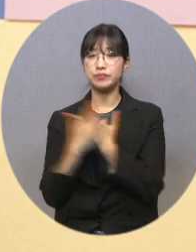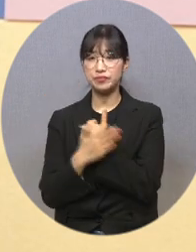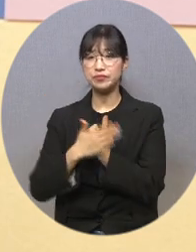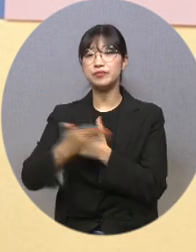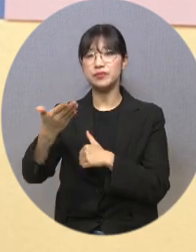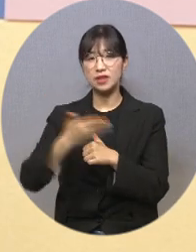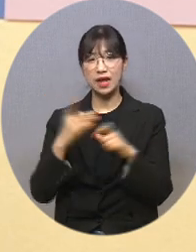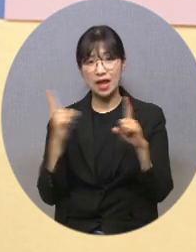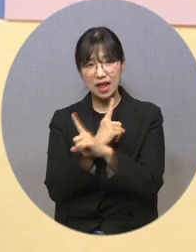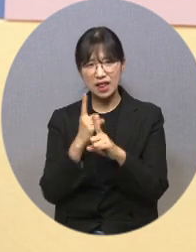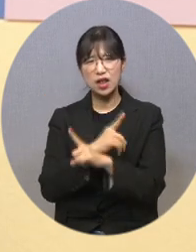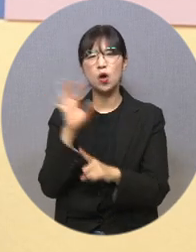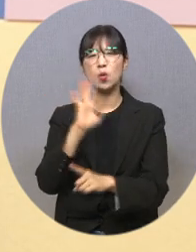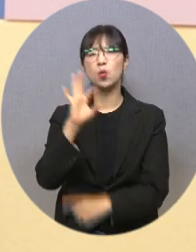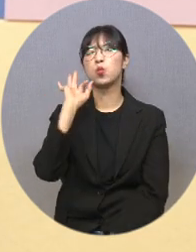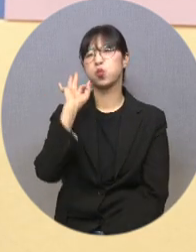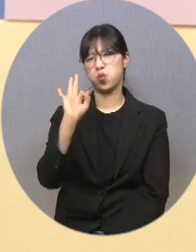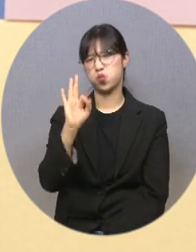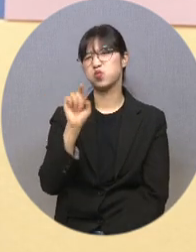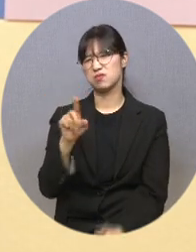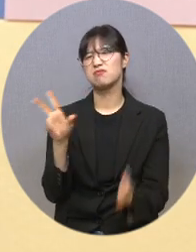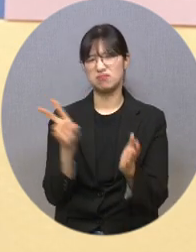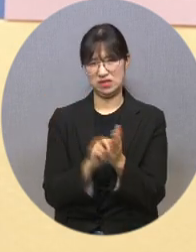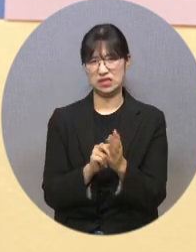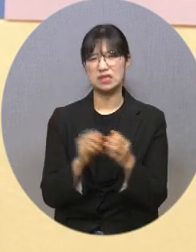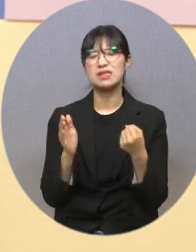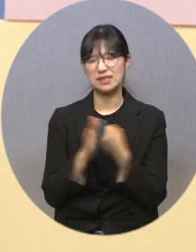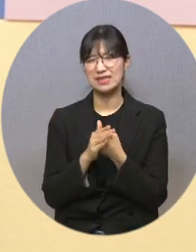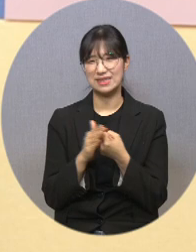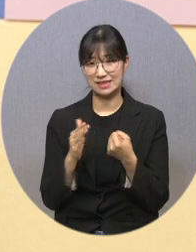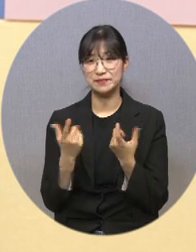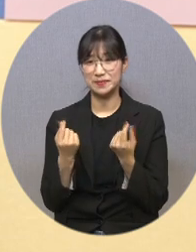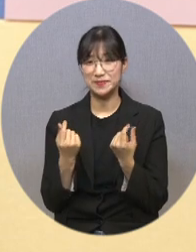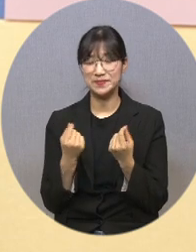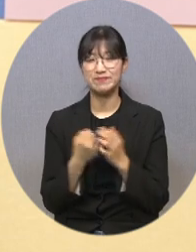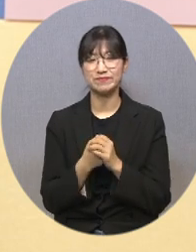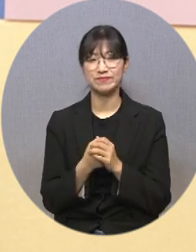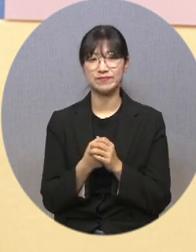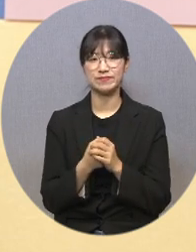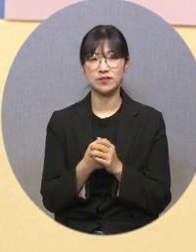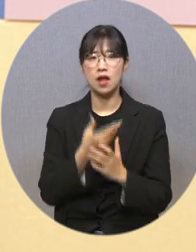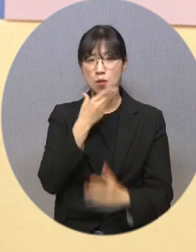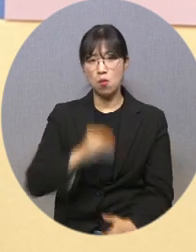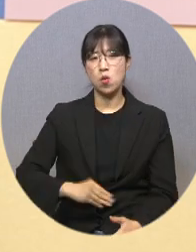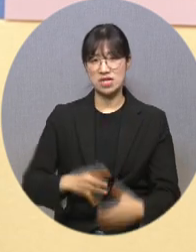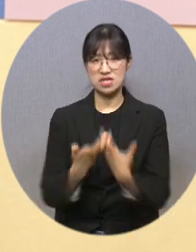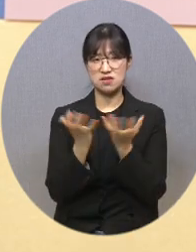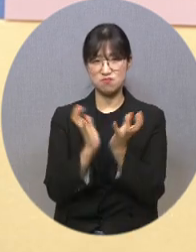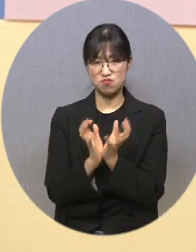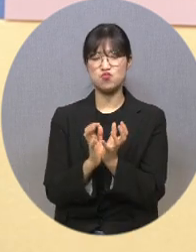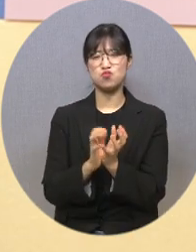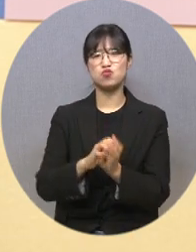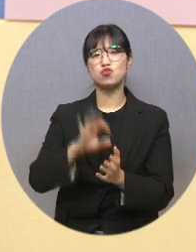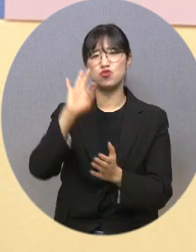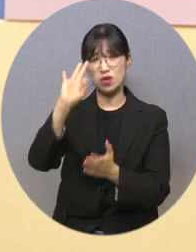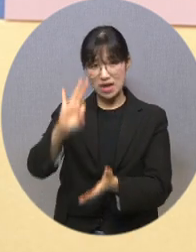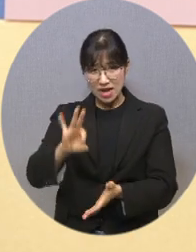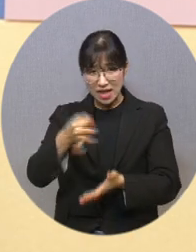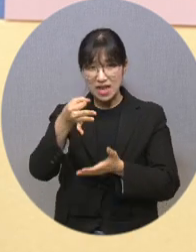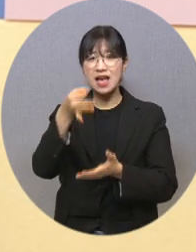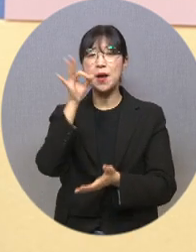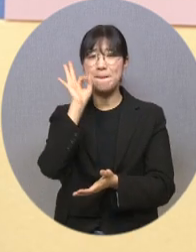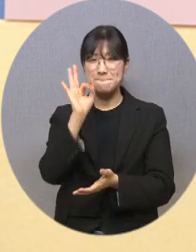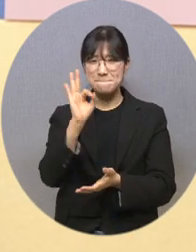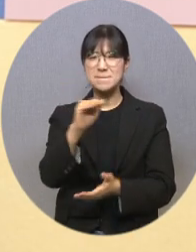개선을 하면 인건비가 우선 아니겠어요? 그렇죠. 인건비 때문에 그러는 거죠. 복지부 인건비 가이드라인이 있어요.